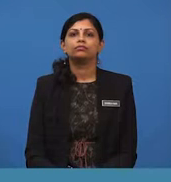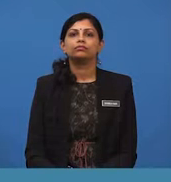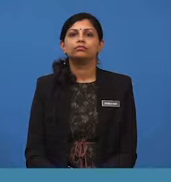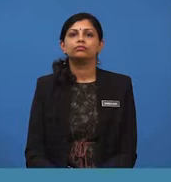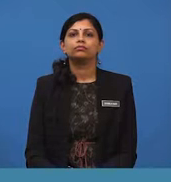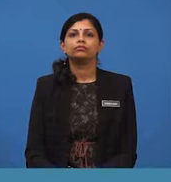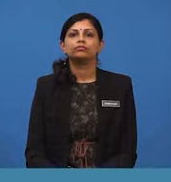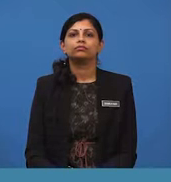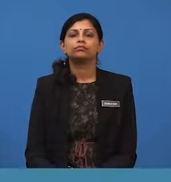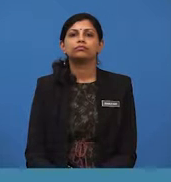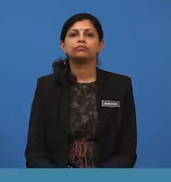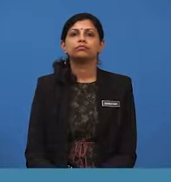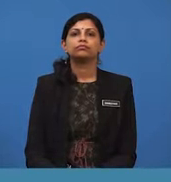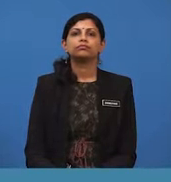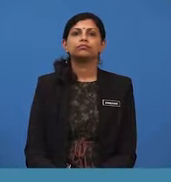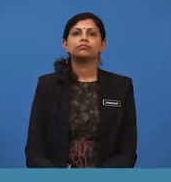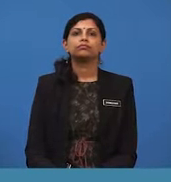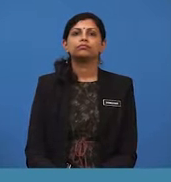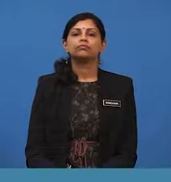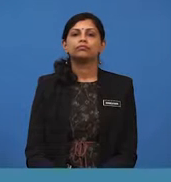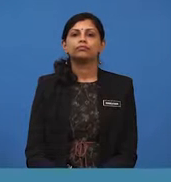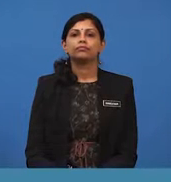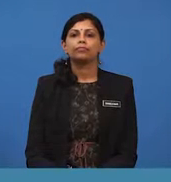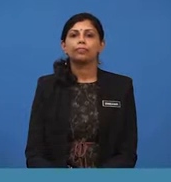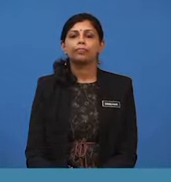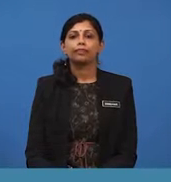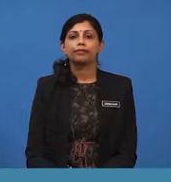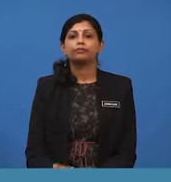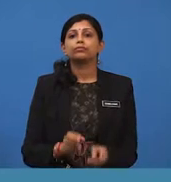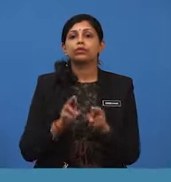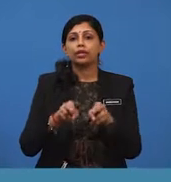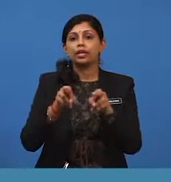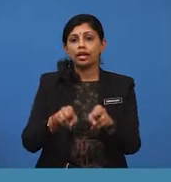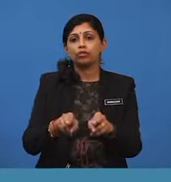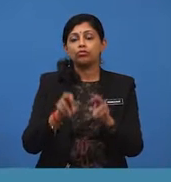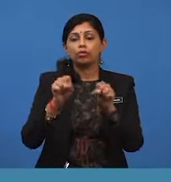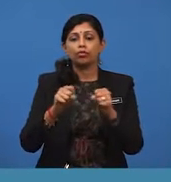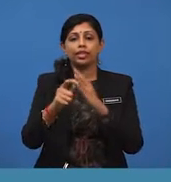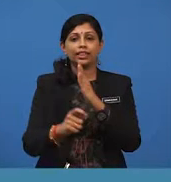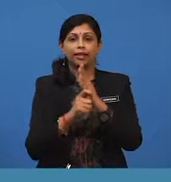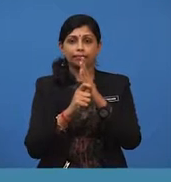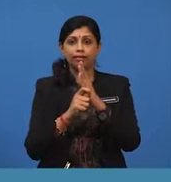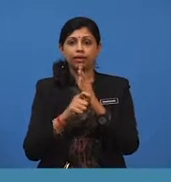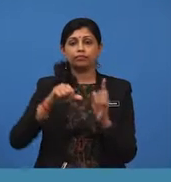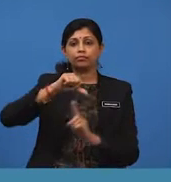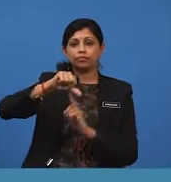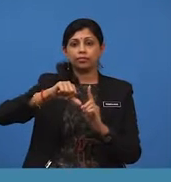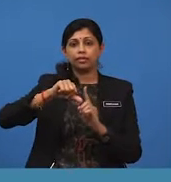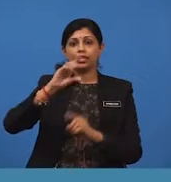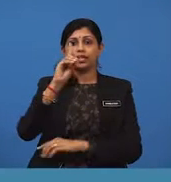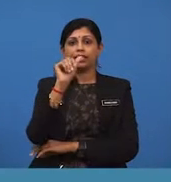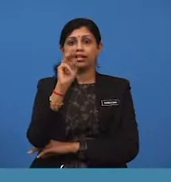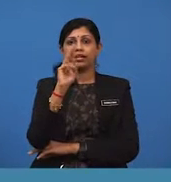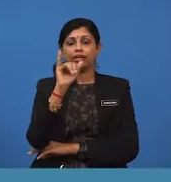Bagi dawai lurus, arus aruhan akan bertambah apabila dawai digerakkan